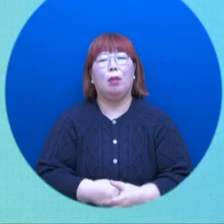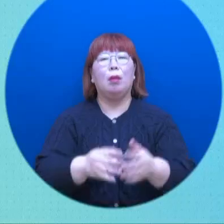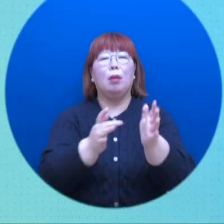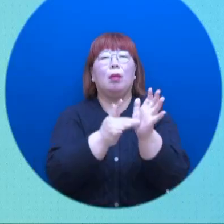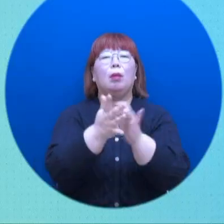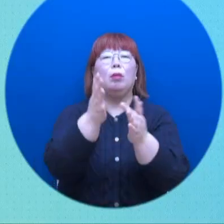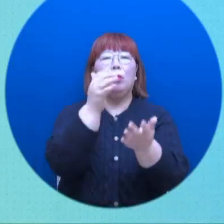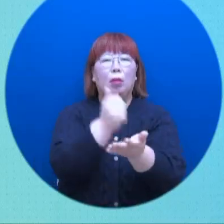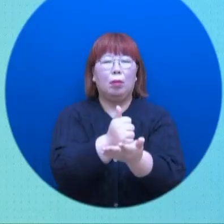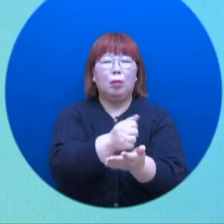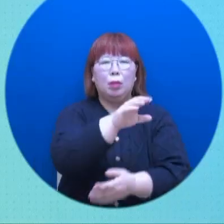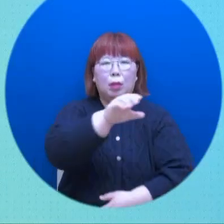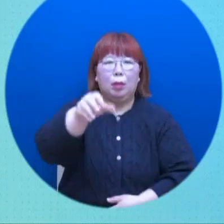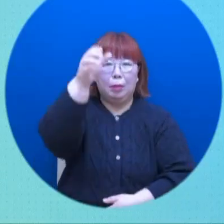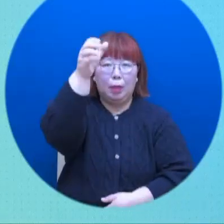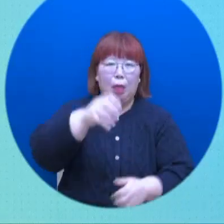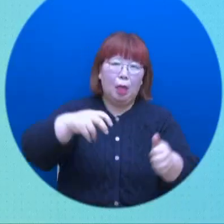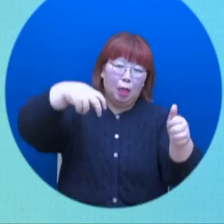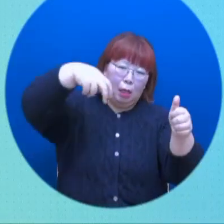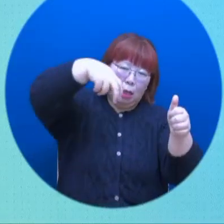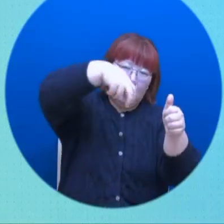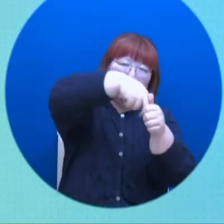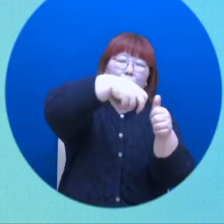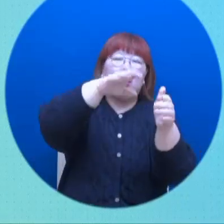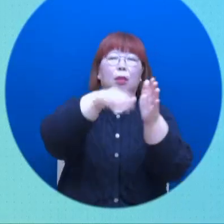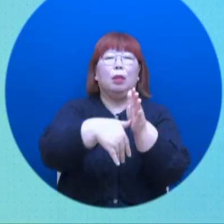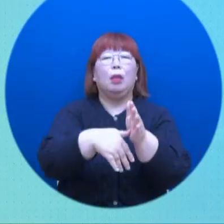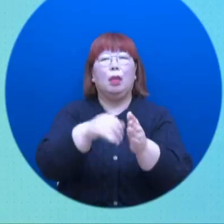십자가에서 하나님을 아버지라 부르지